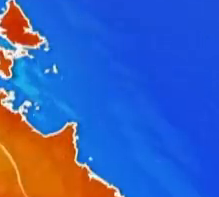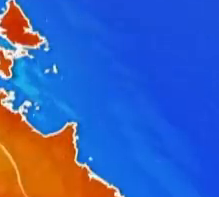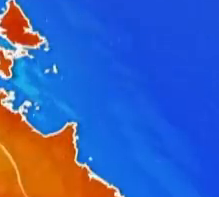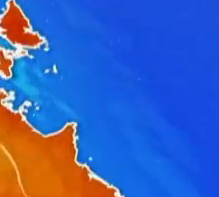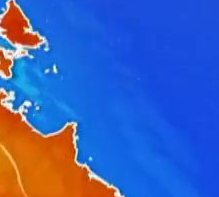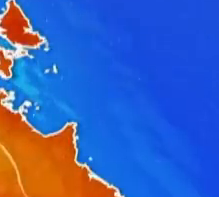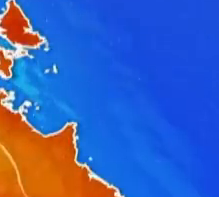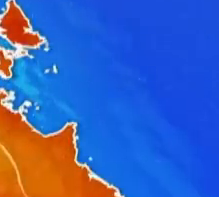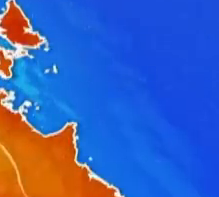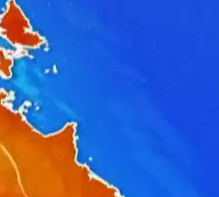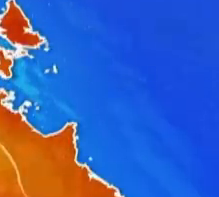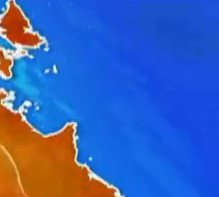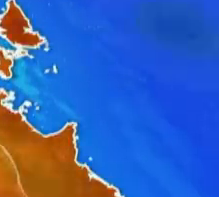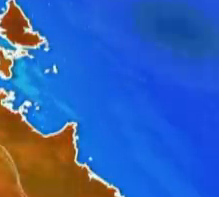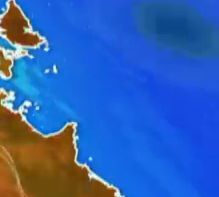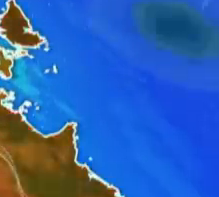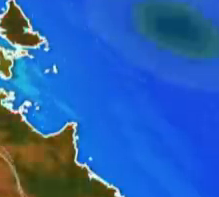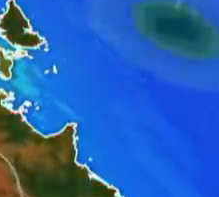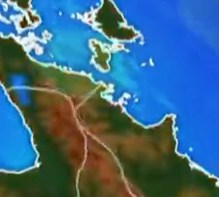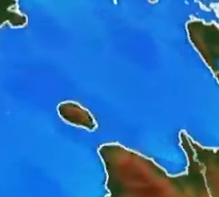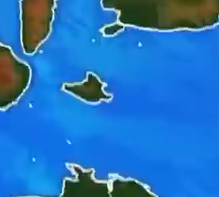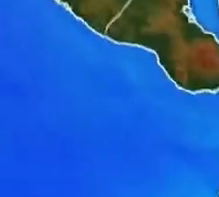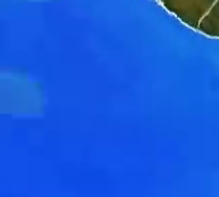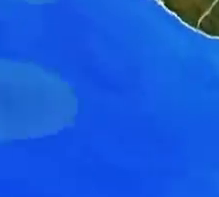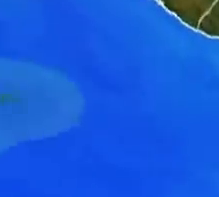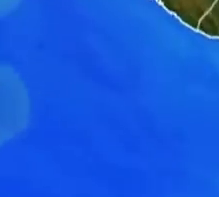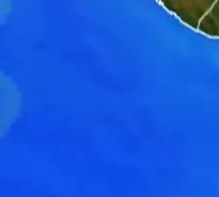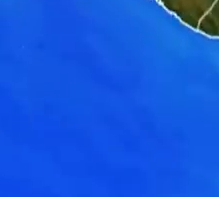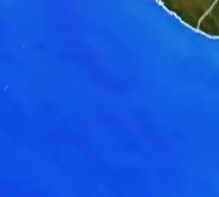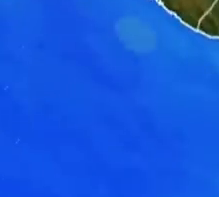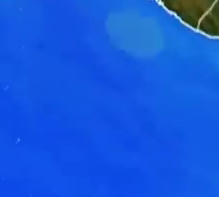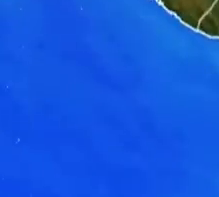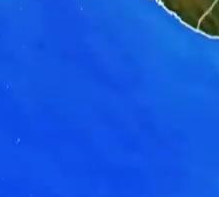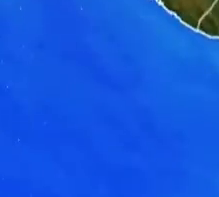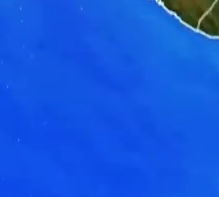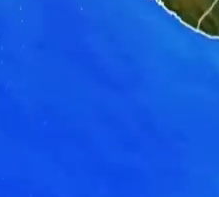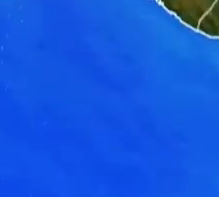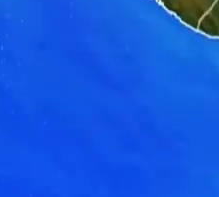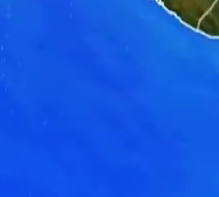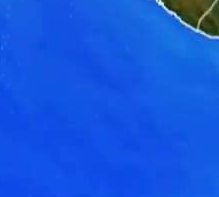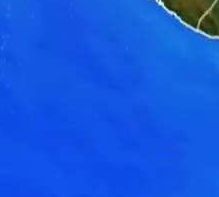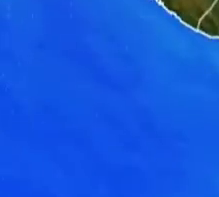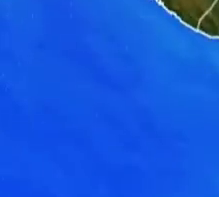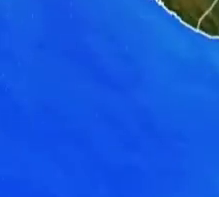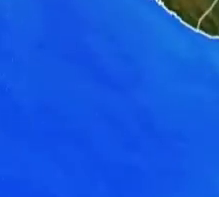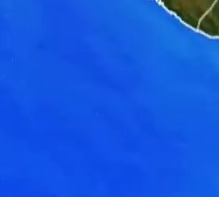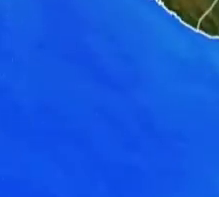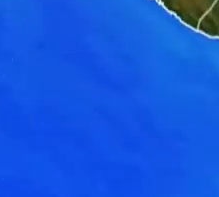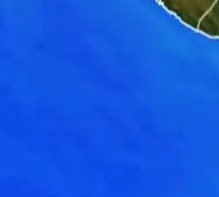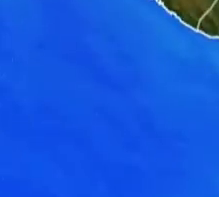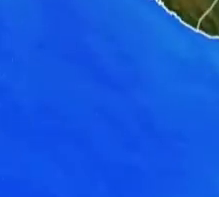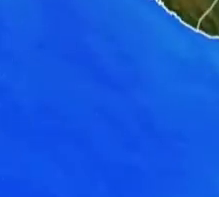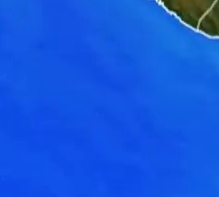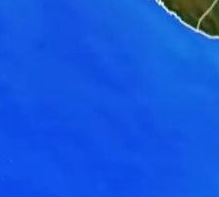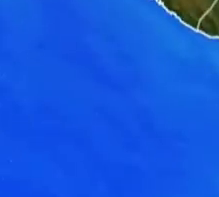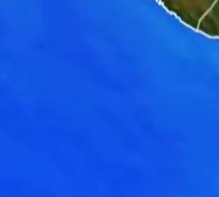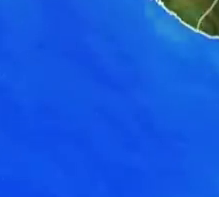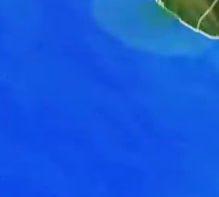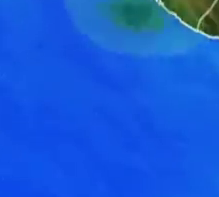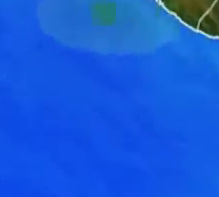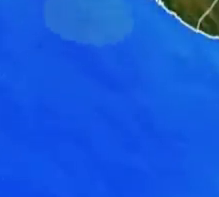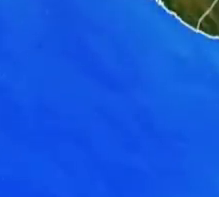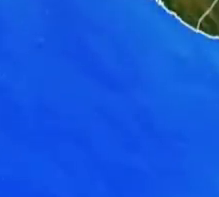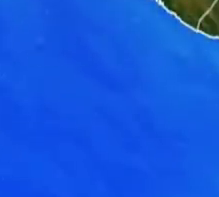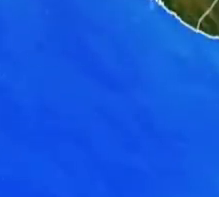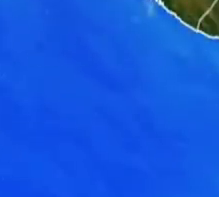sa Bacolod City. Sa Palawan, may mga di magtatagal at di kalakasang pag-ulan bandang hapon sa gitnang bahagi ng probinsya. Sa